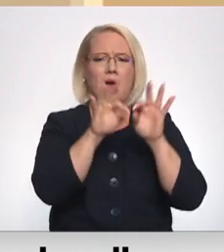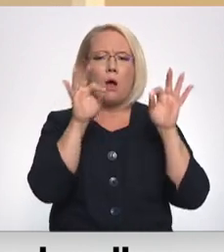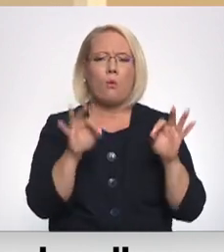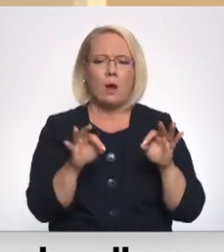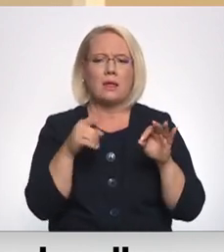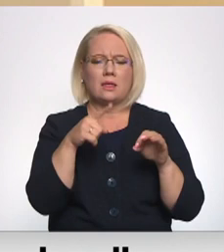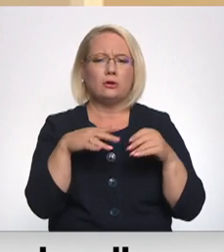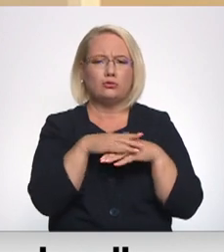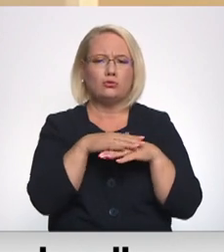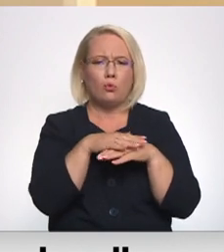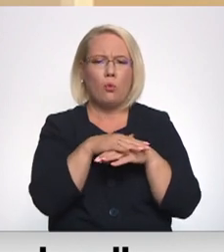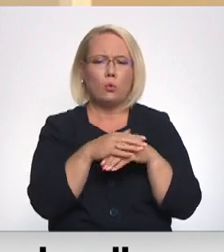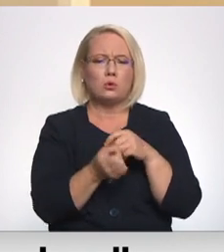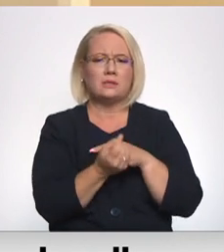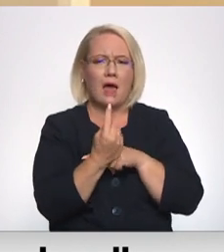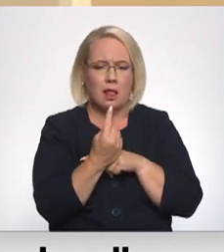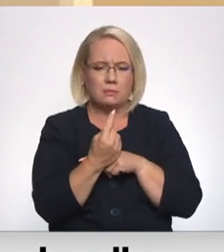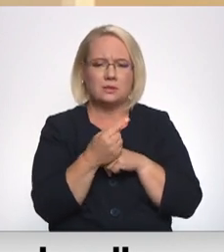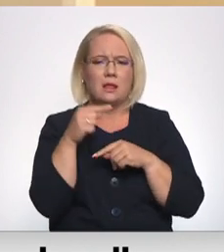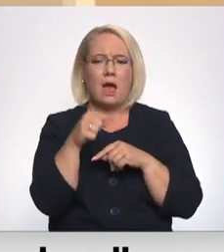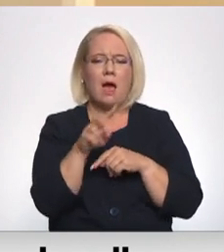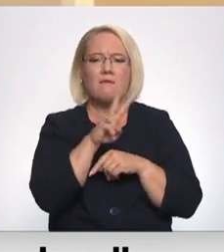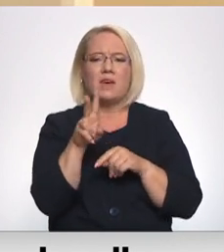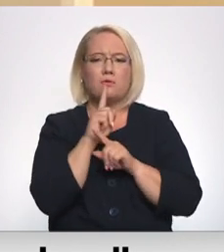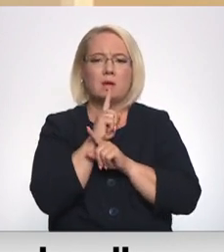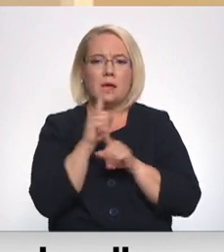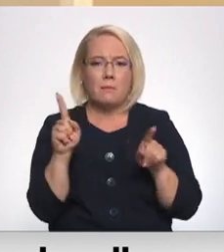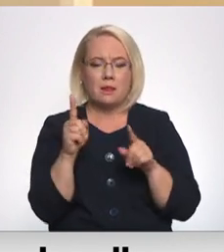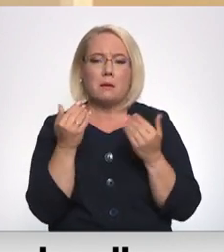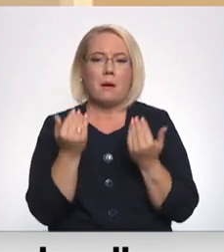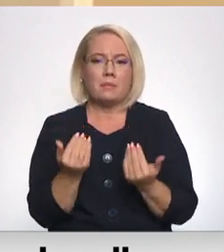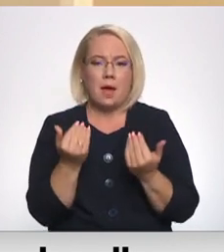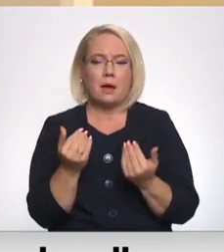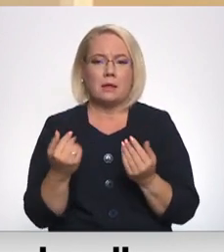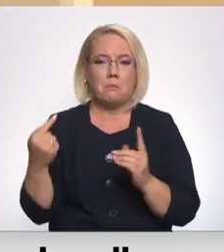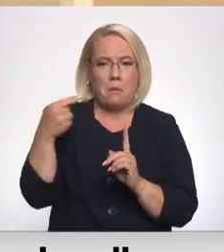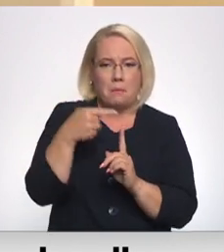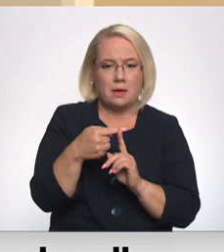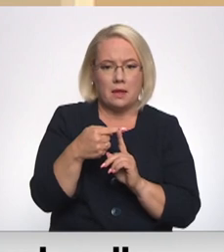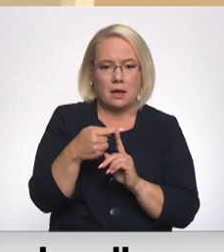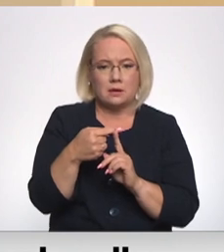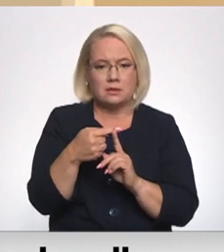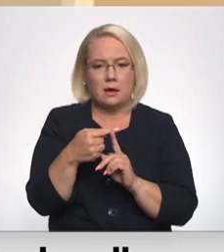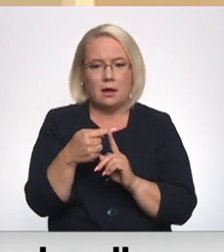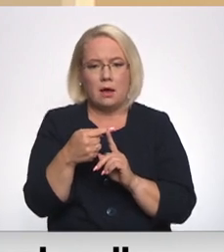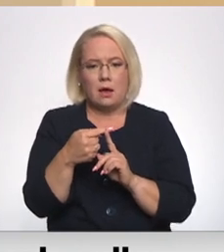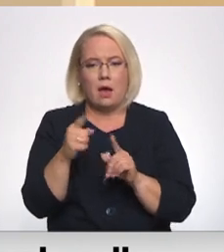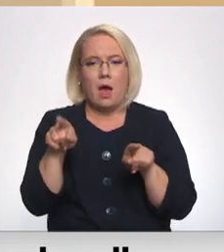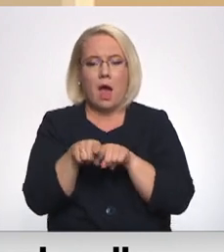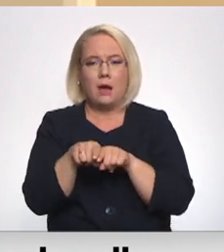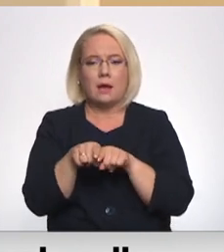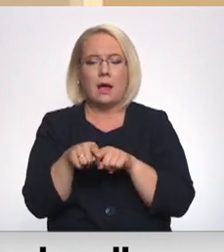šo vīrusu, uz tā vīrusa īpatnībām, un tagad ir papildināts ar orientāciju arī uz